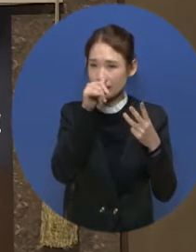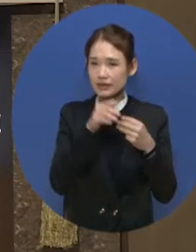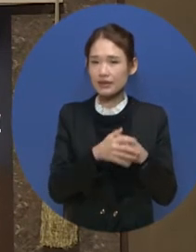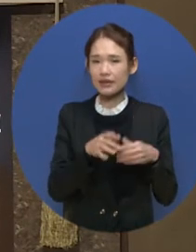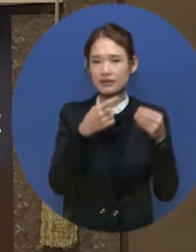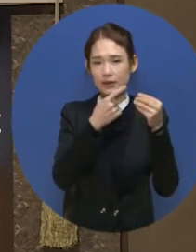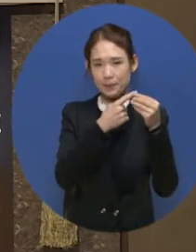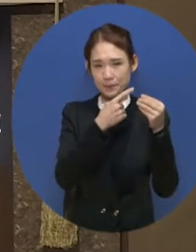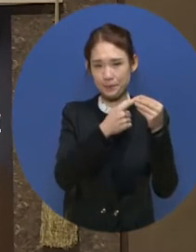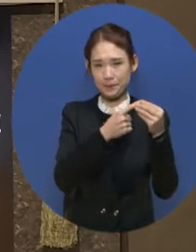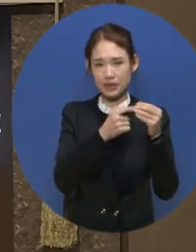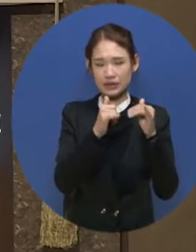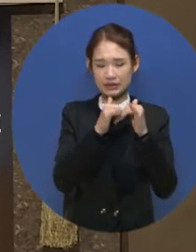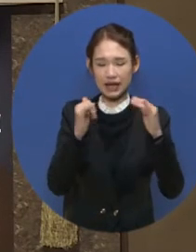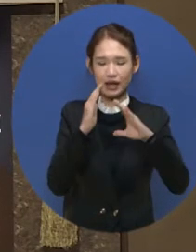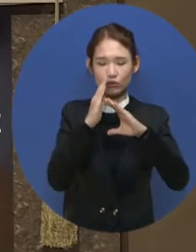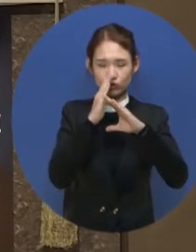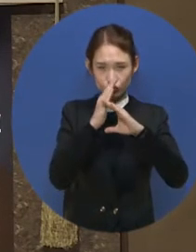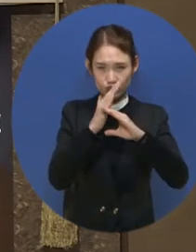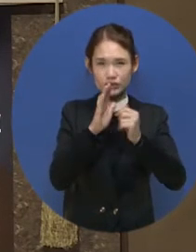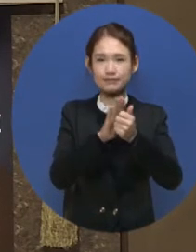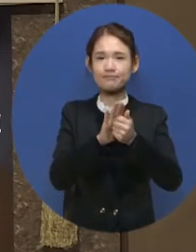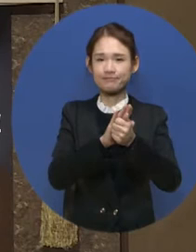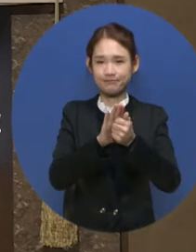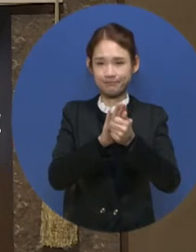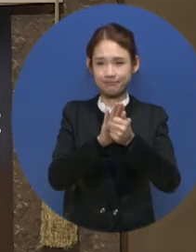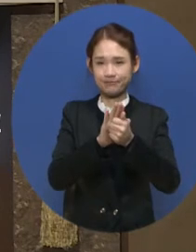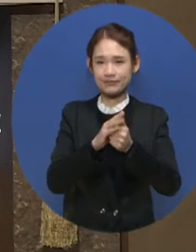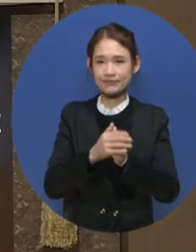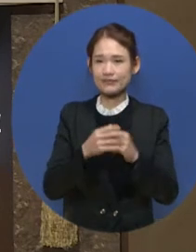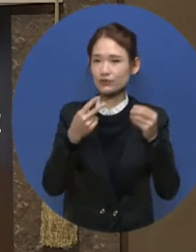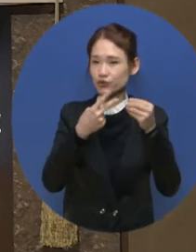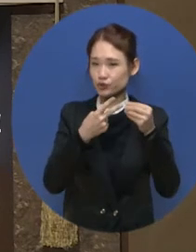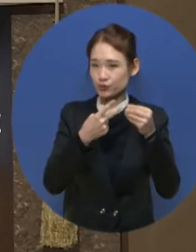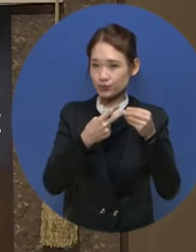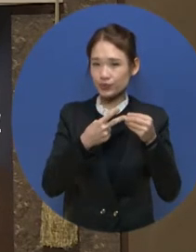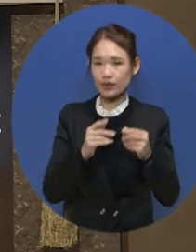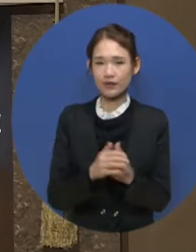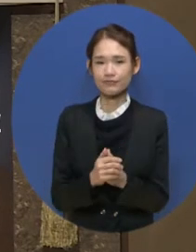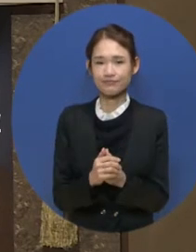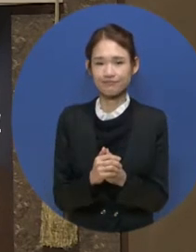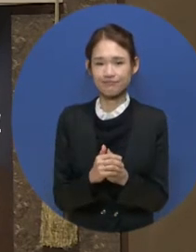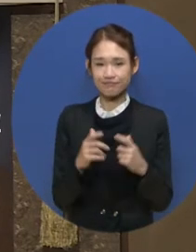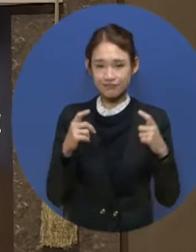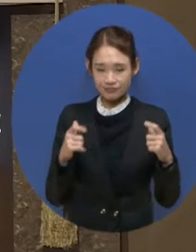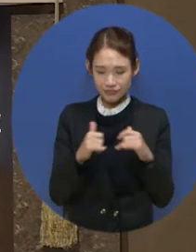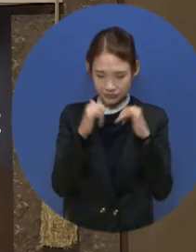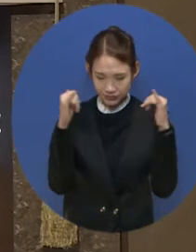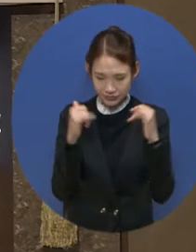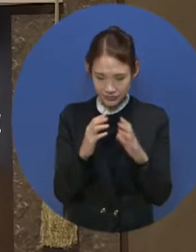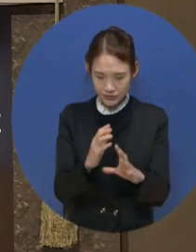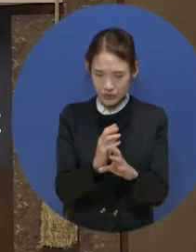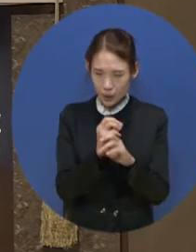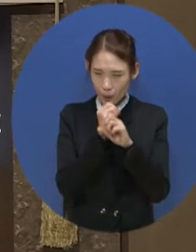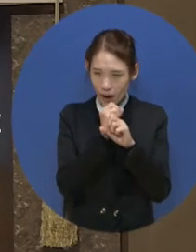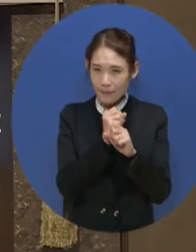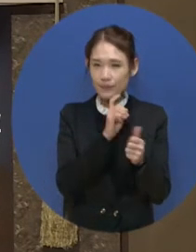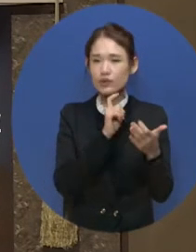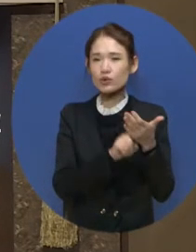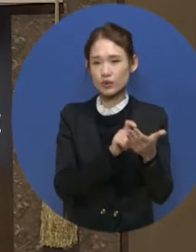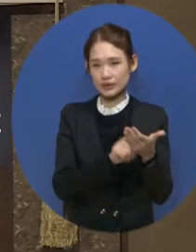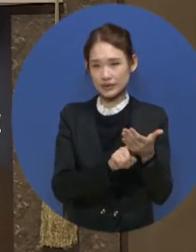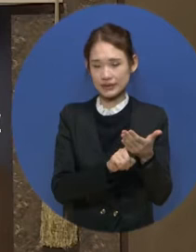있는 사람 중심 서비스를 하겠다 예 두번째는 지역사회 통합을 촉진하게